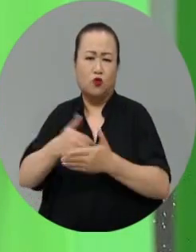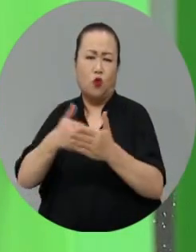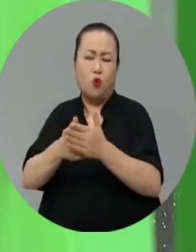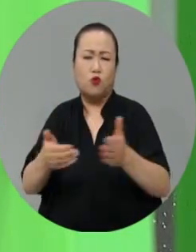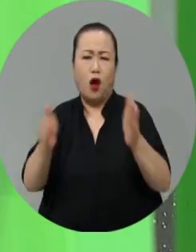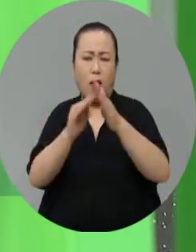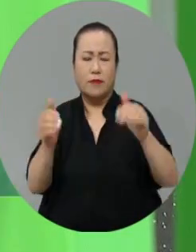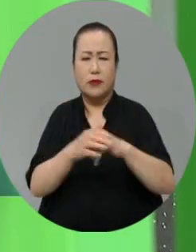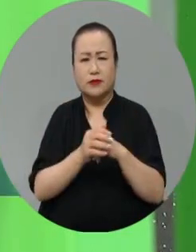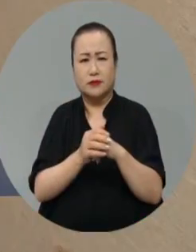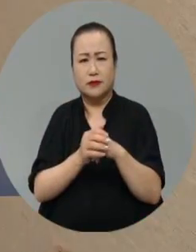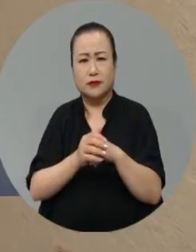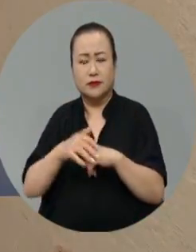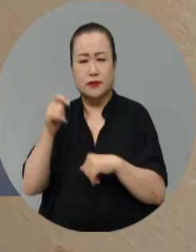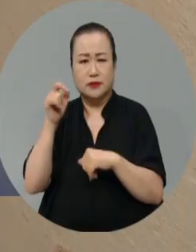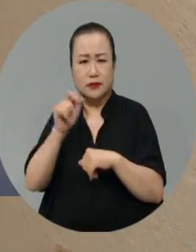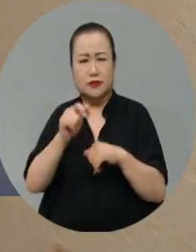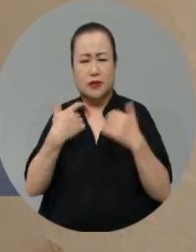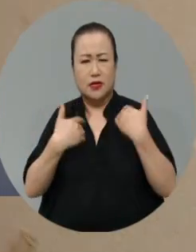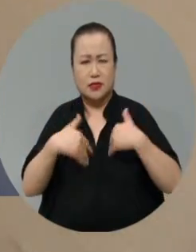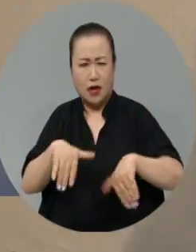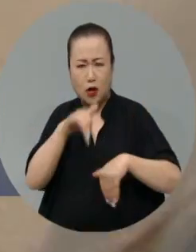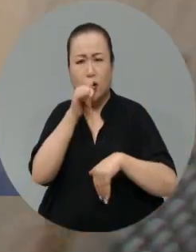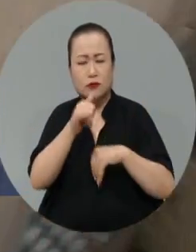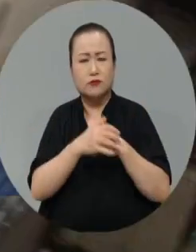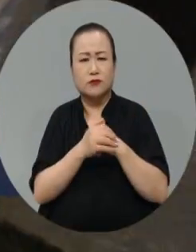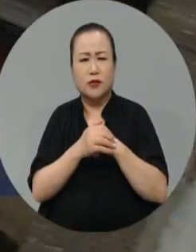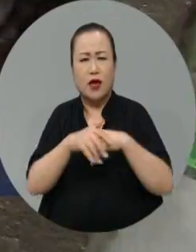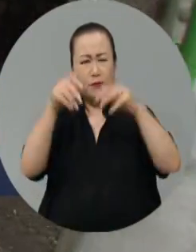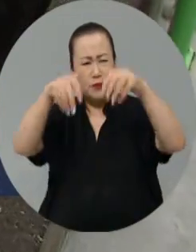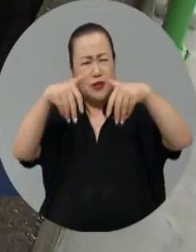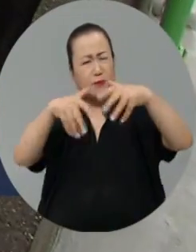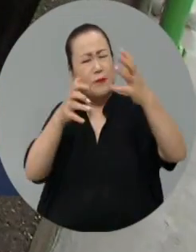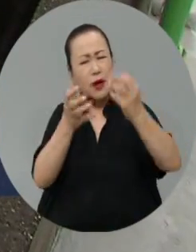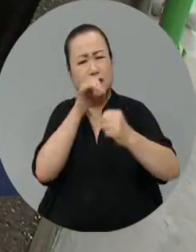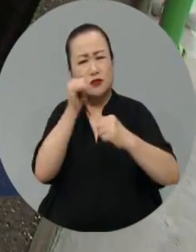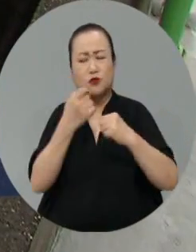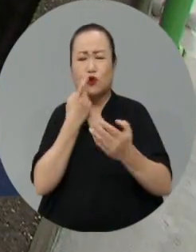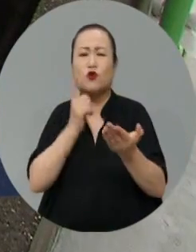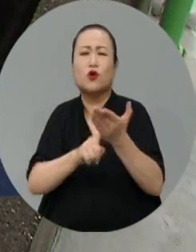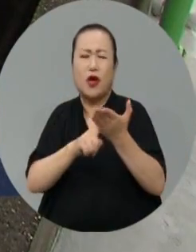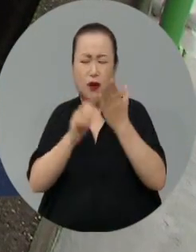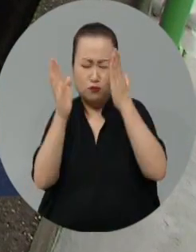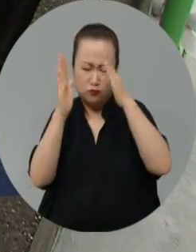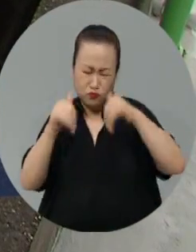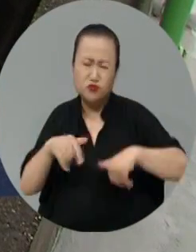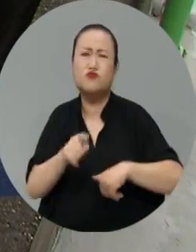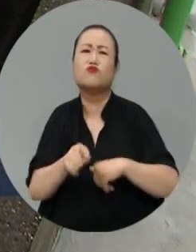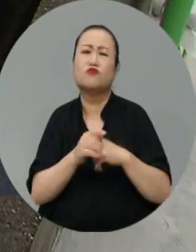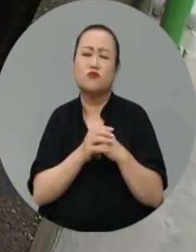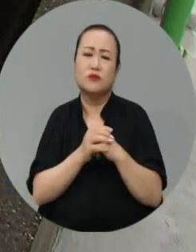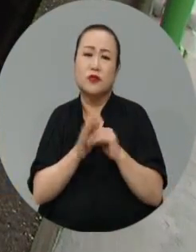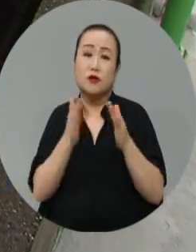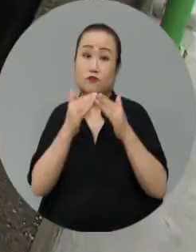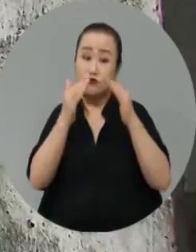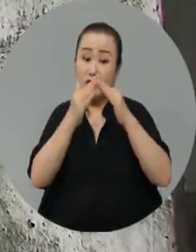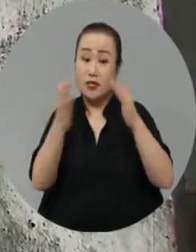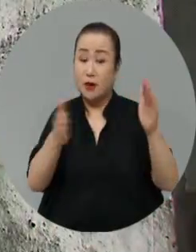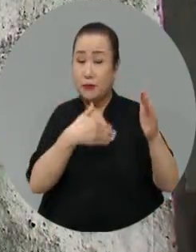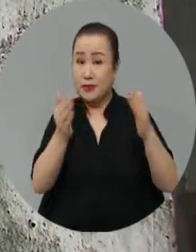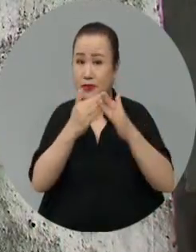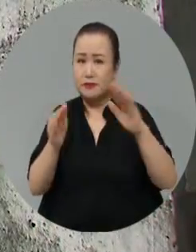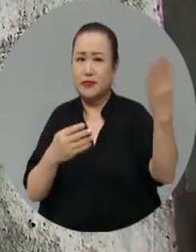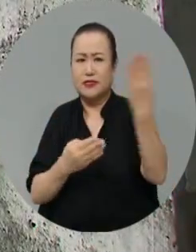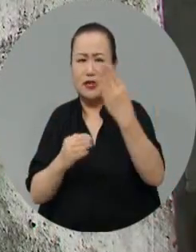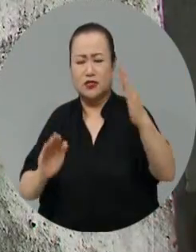건축물은 콘크리트의 강도가 떨어진 상태인데 비가 많이 내리면 쉽게 붕괴될 수가 있는 것입니다. 부산의 빈집은